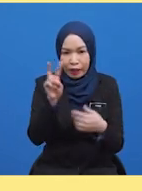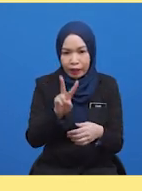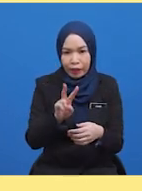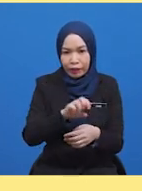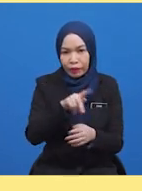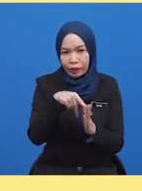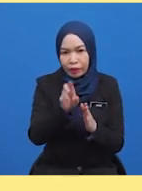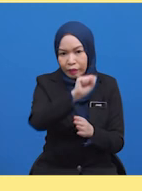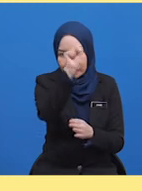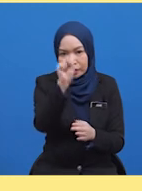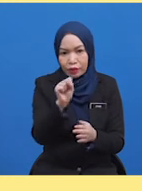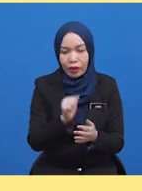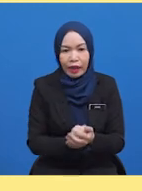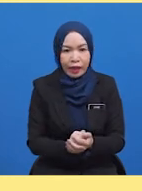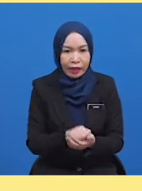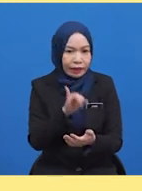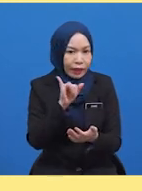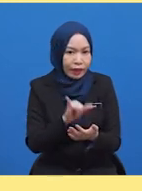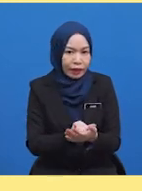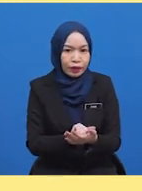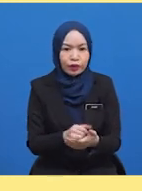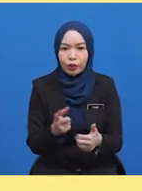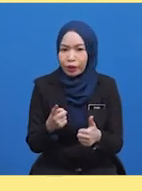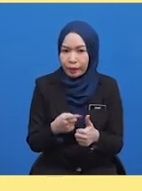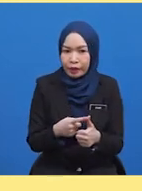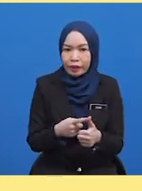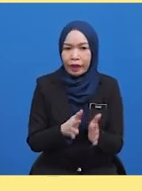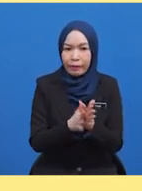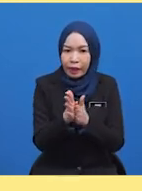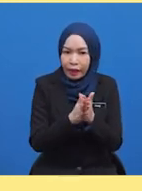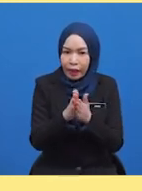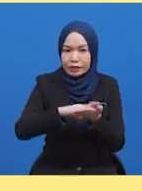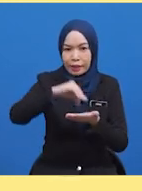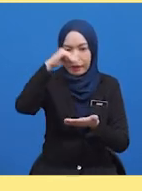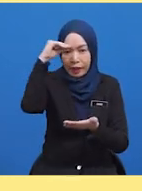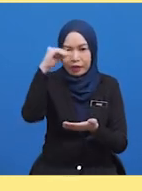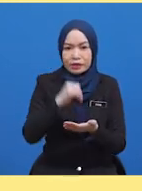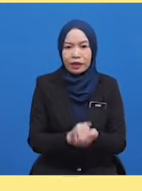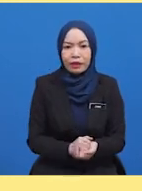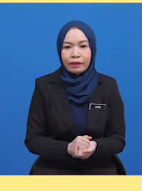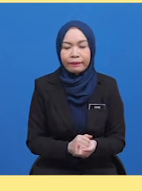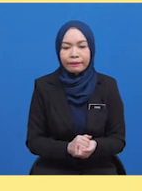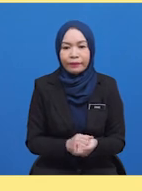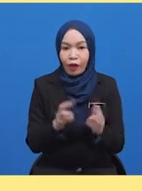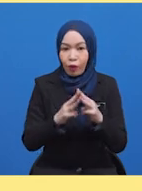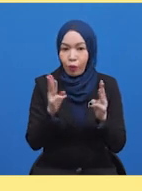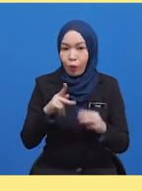terdapat dalam cerpen ini ialah persoalan Rajin menimba ilmu pengetahuan